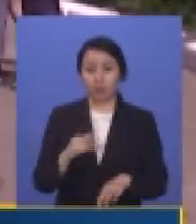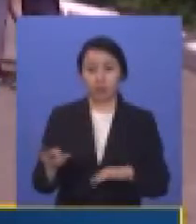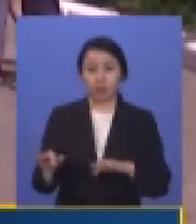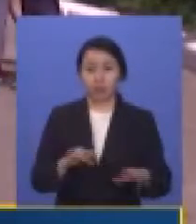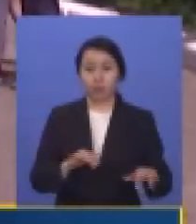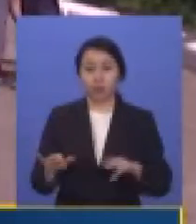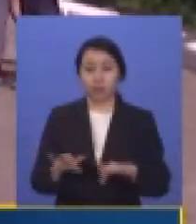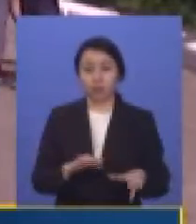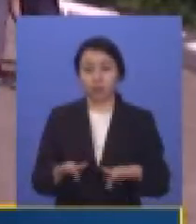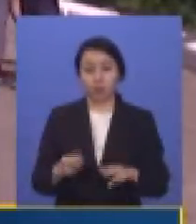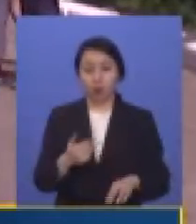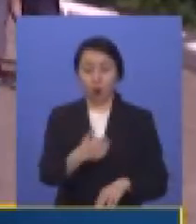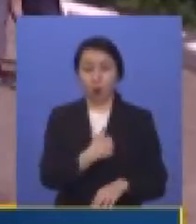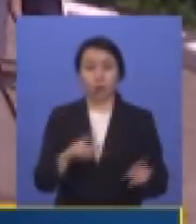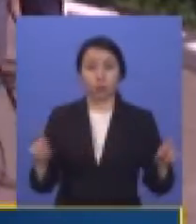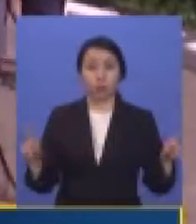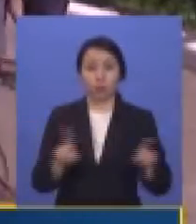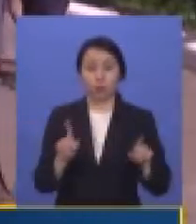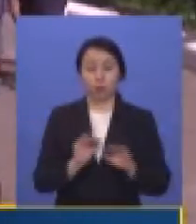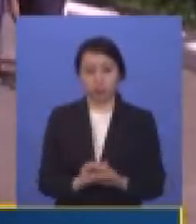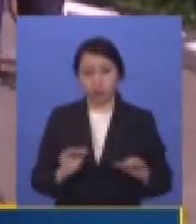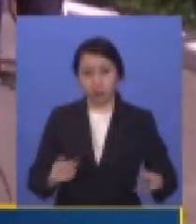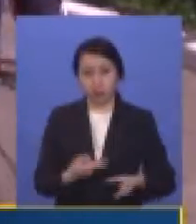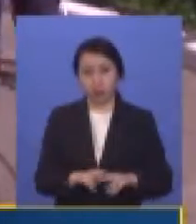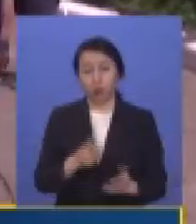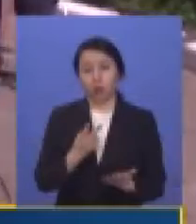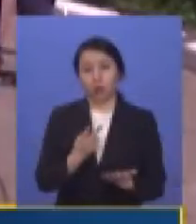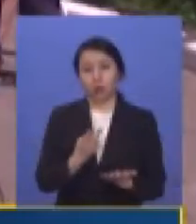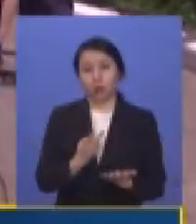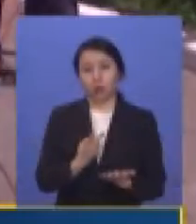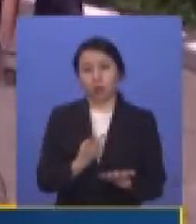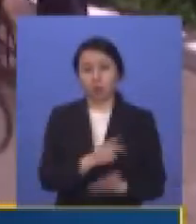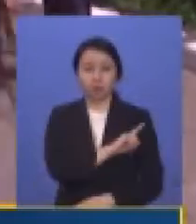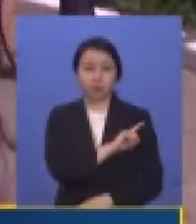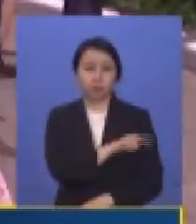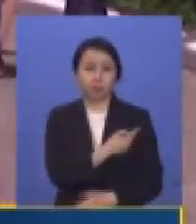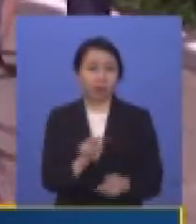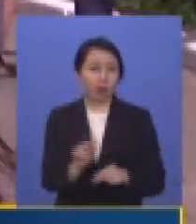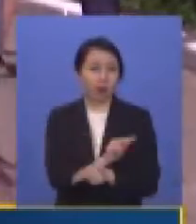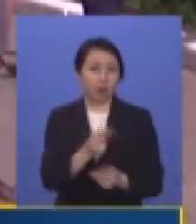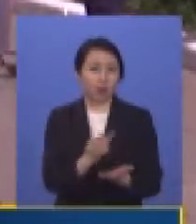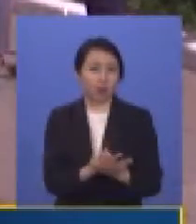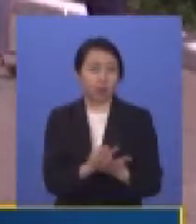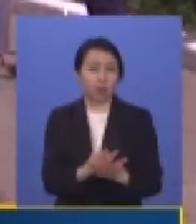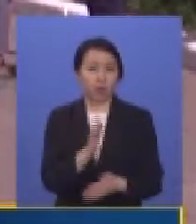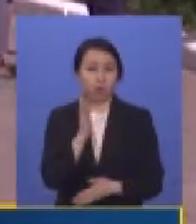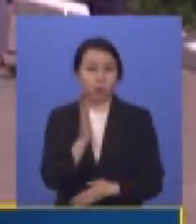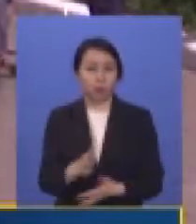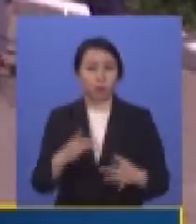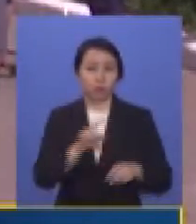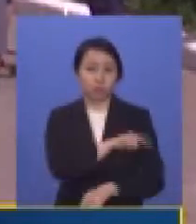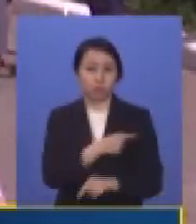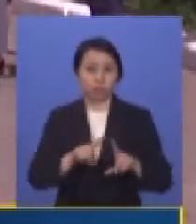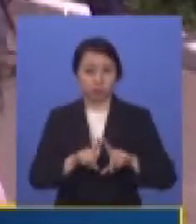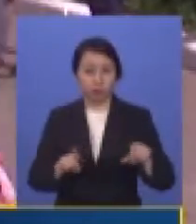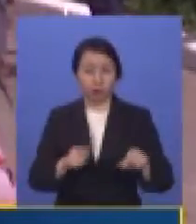мероприятие. Хочется, чтобы дети, которые лежат и будут находиться в праздник свой, да, в больнице,